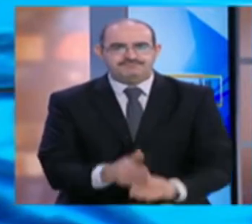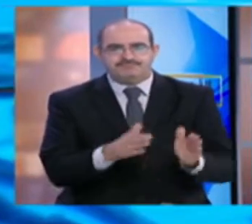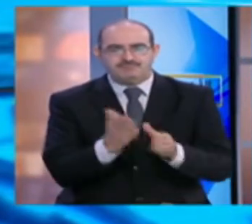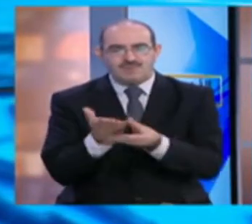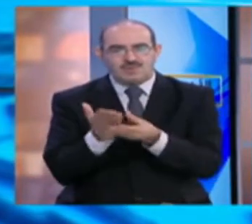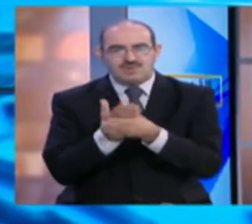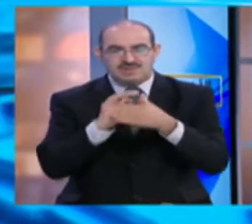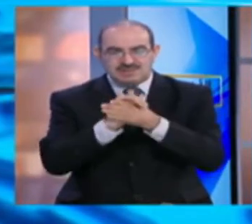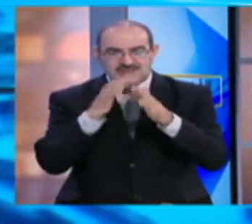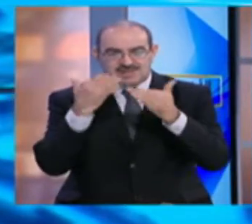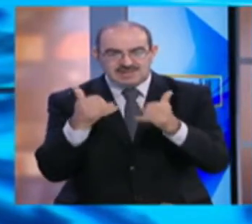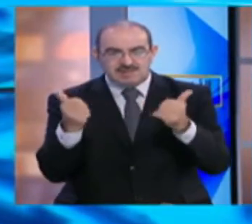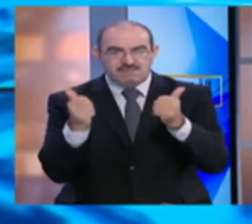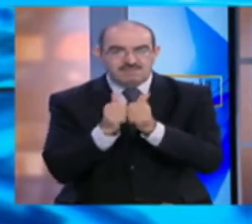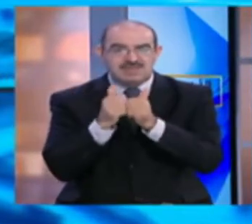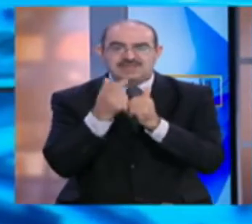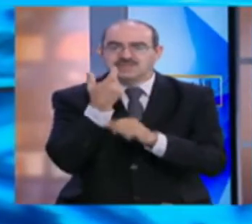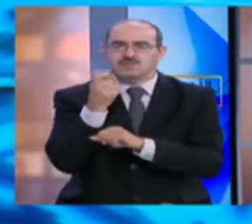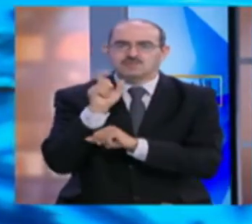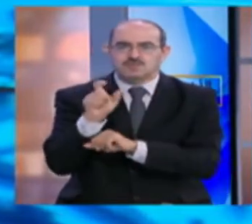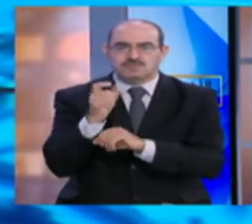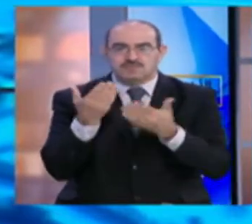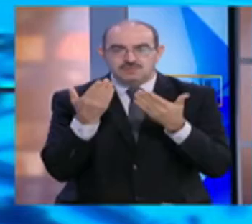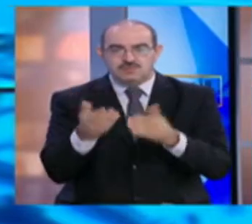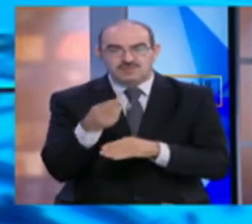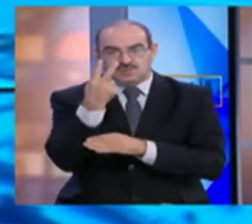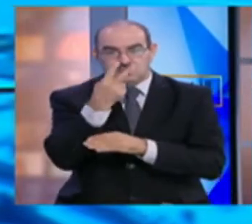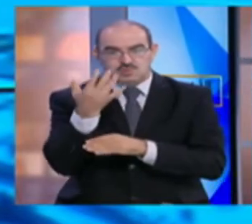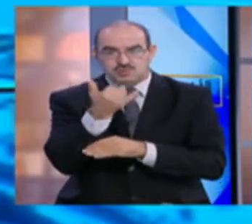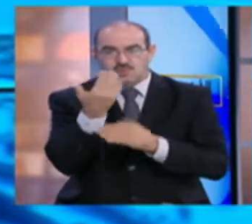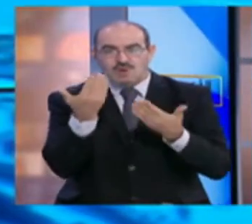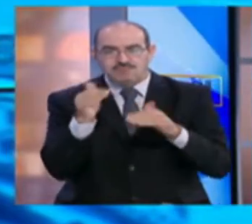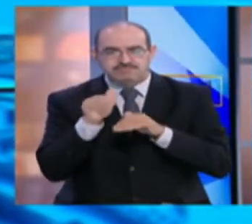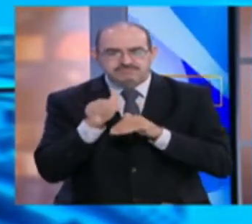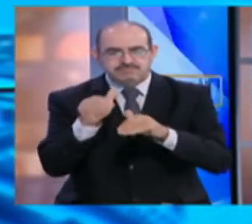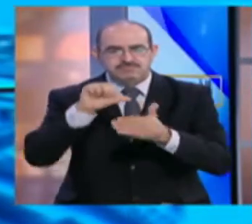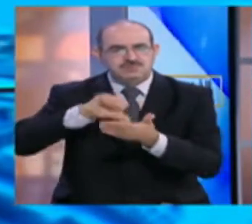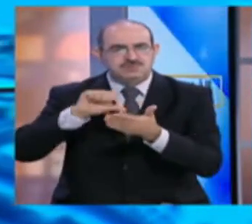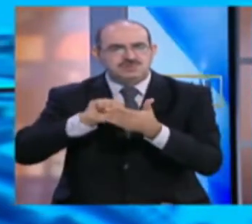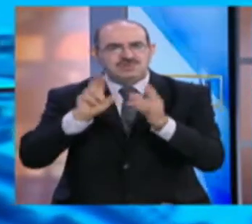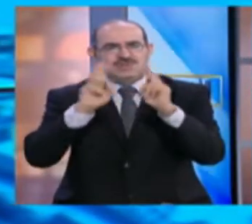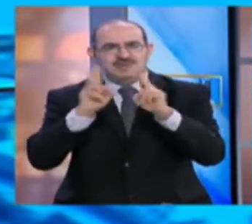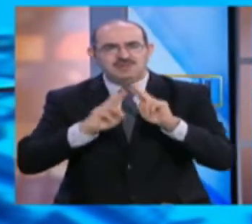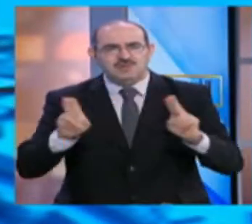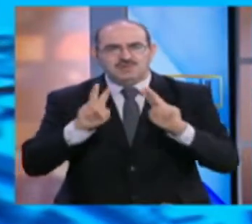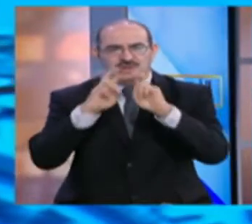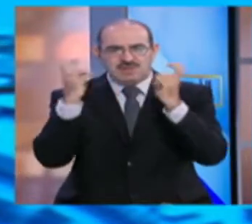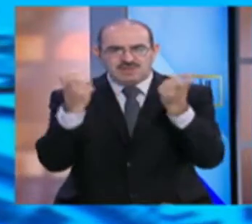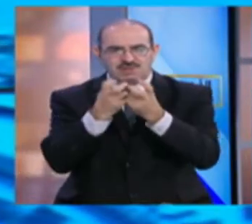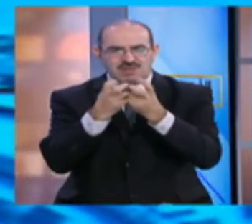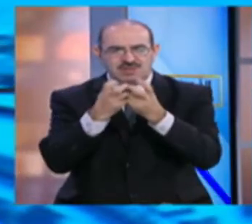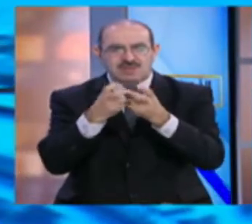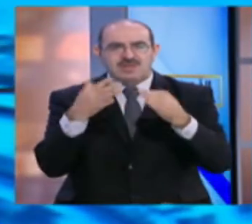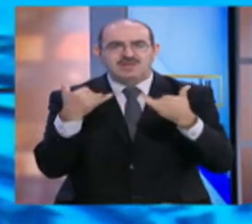التعاون الجزائري التركي تتواصل لليوم الثاني على التوالي بالمركز الدولي للمؤتمرات عبد